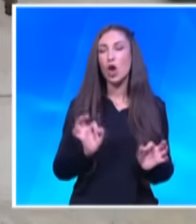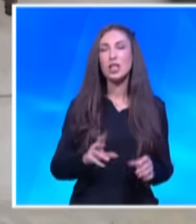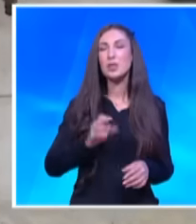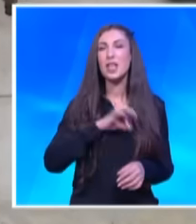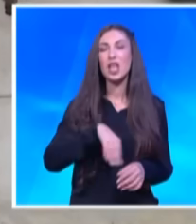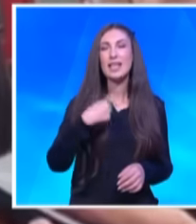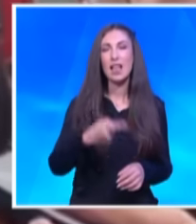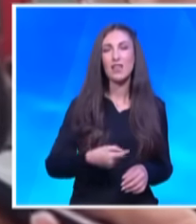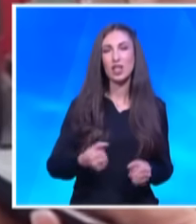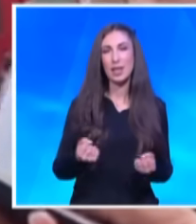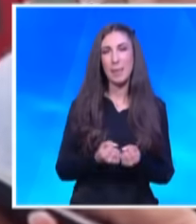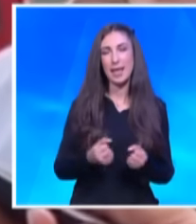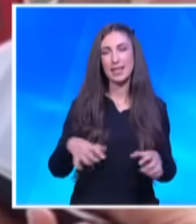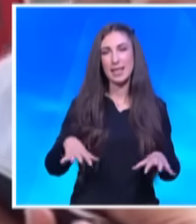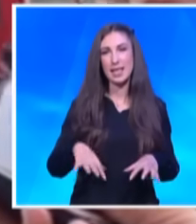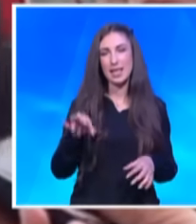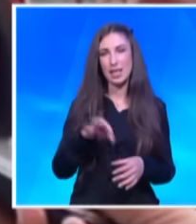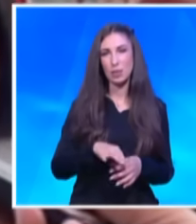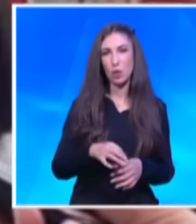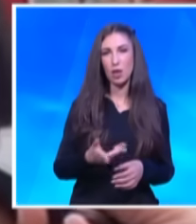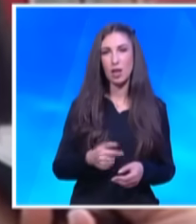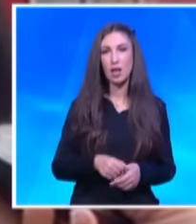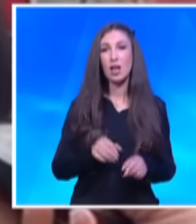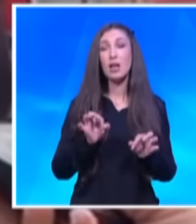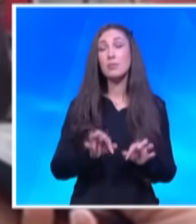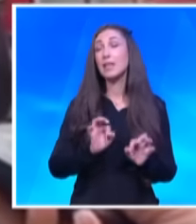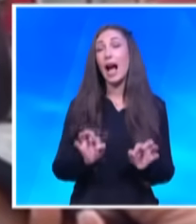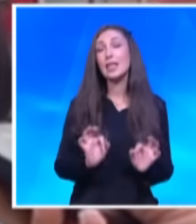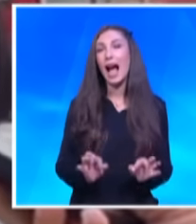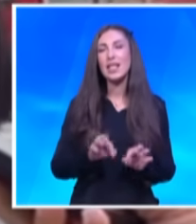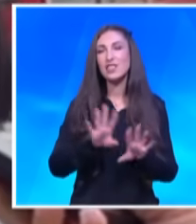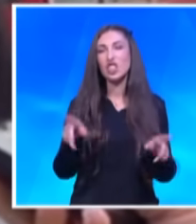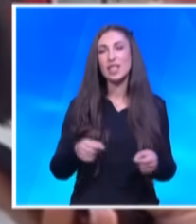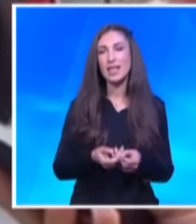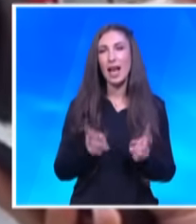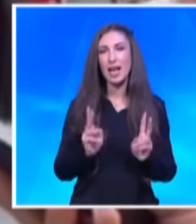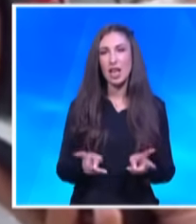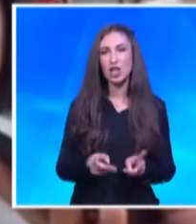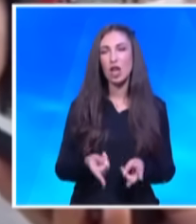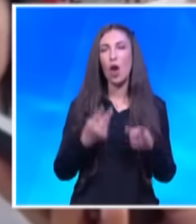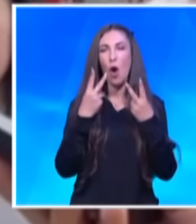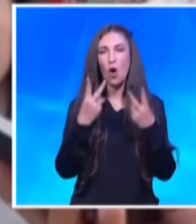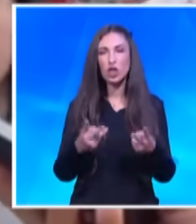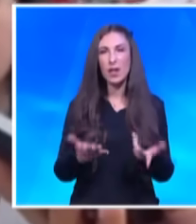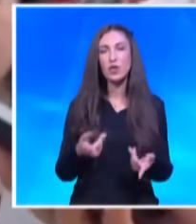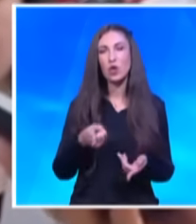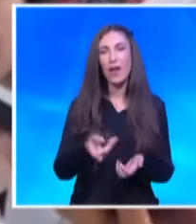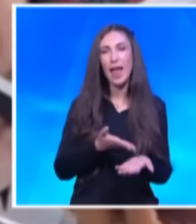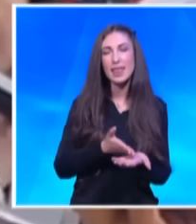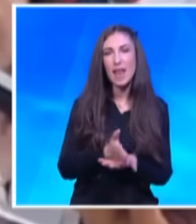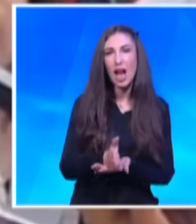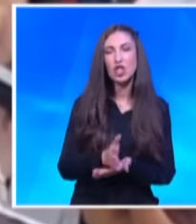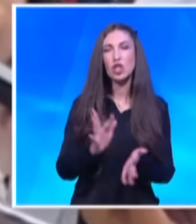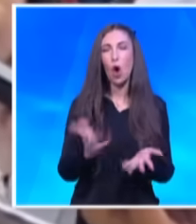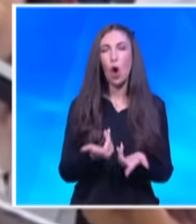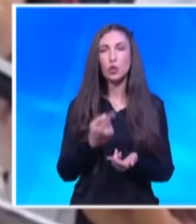избори. Очевидно това е техният подход, очевидно така са решили да правят политика. Очевидно това е начинът, с който ще